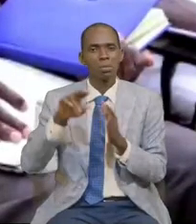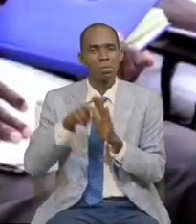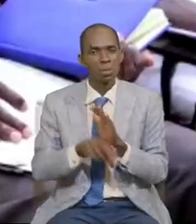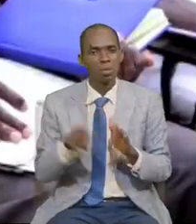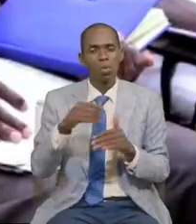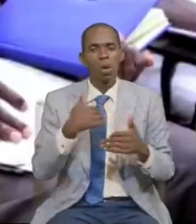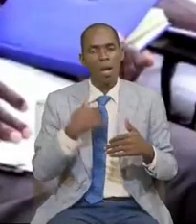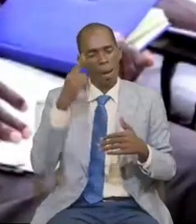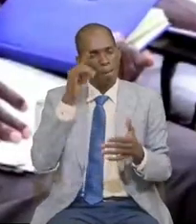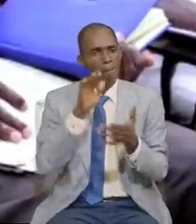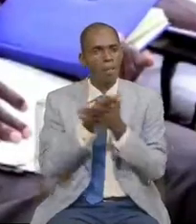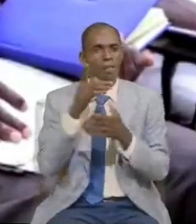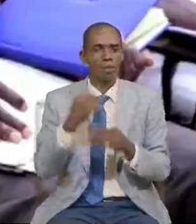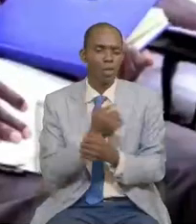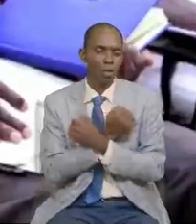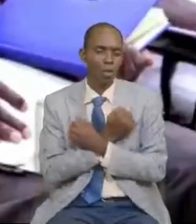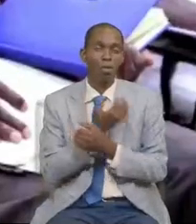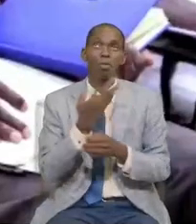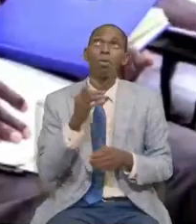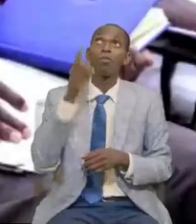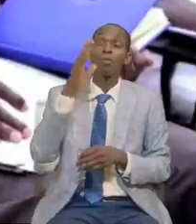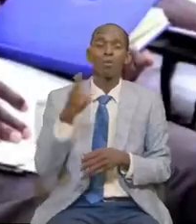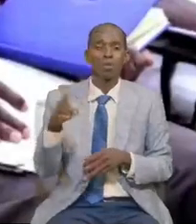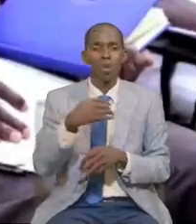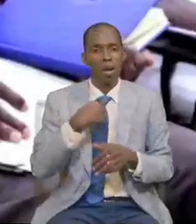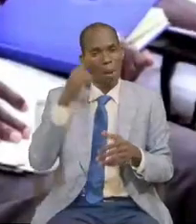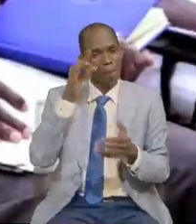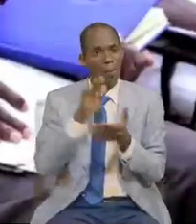Dieu, ils ont cru en Dieu.